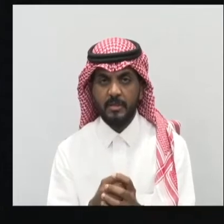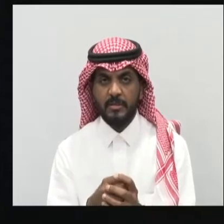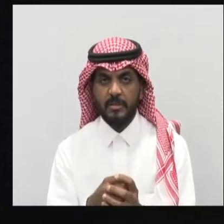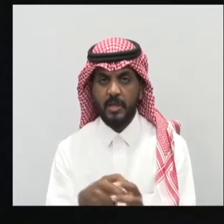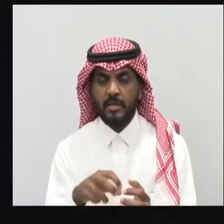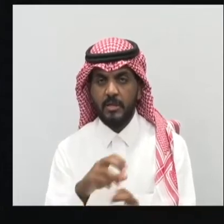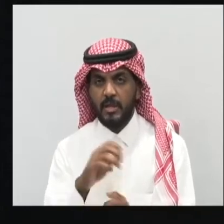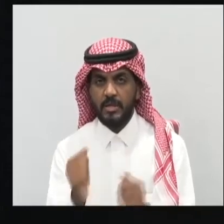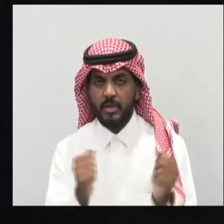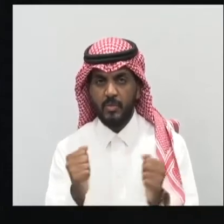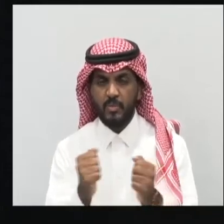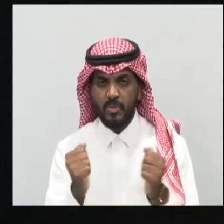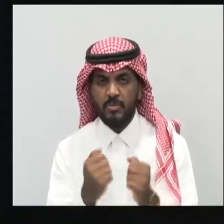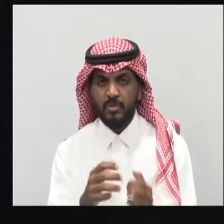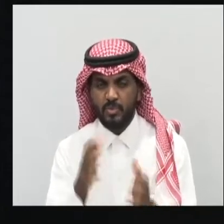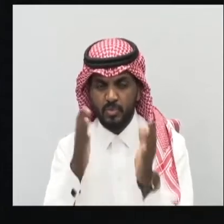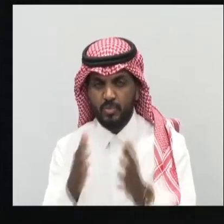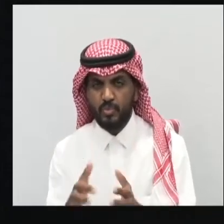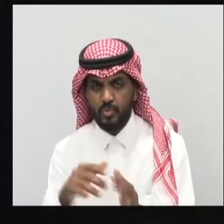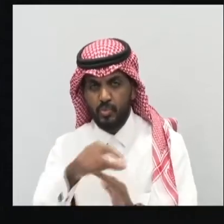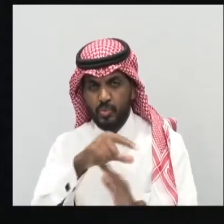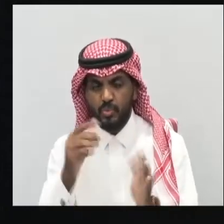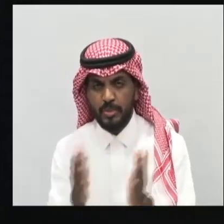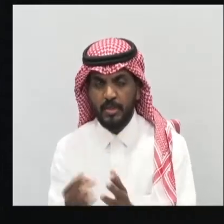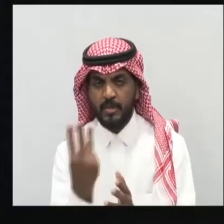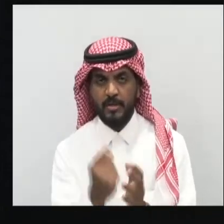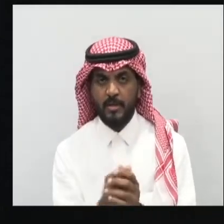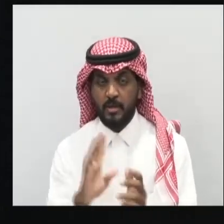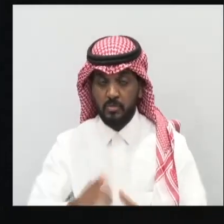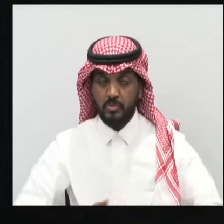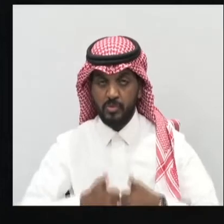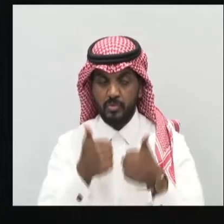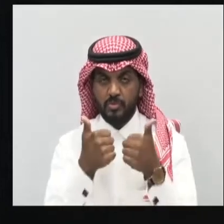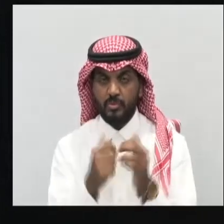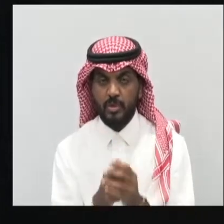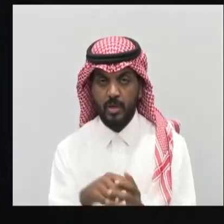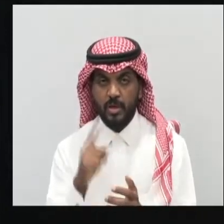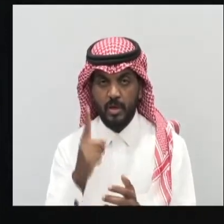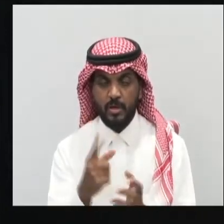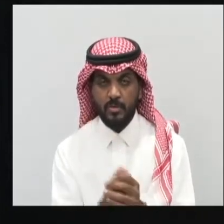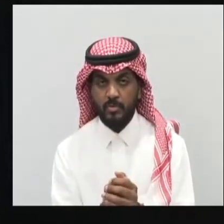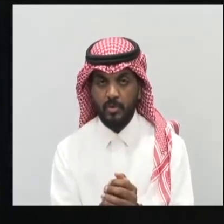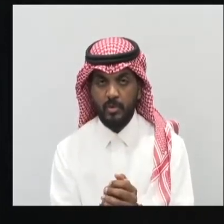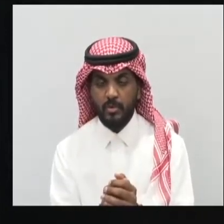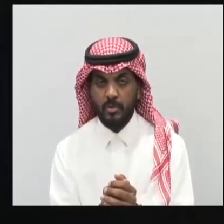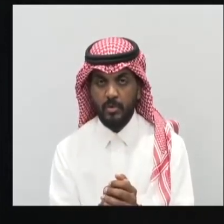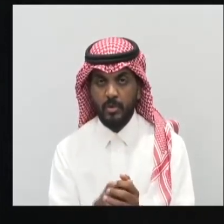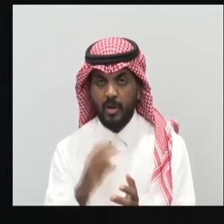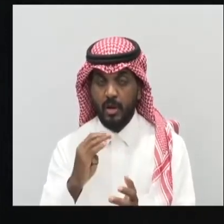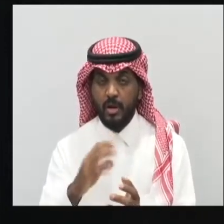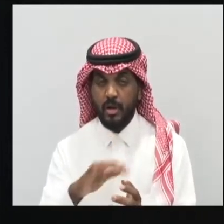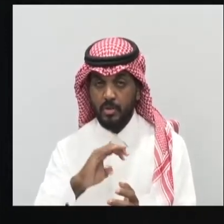لدروس الوحدة الثالثة جميعها. هل أنتم مستعدون؟ أعلم بأنكم بقدرتكم حل الجميع